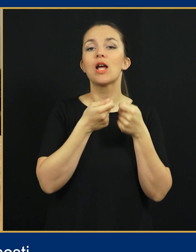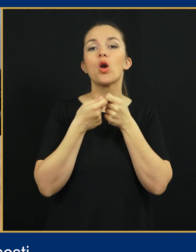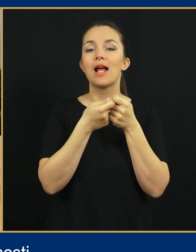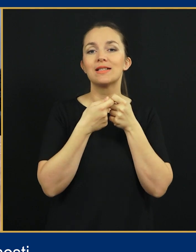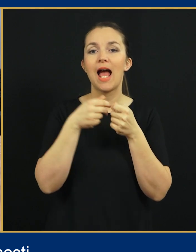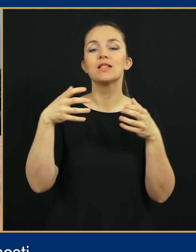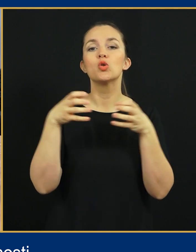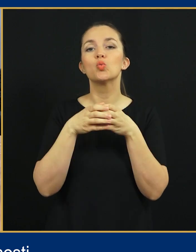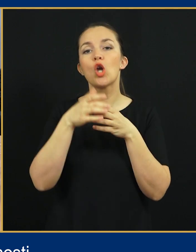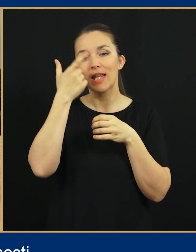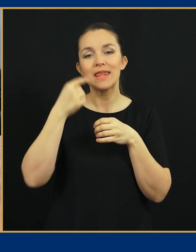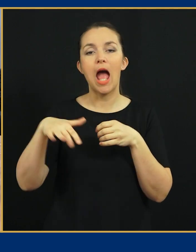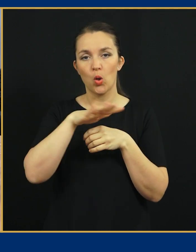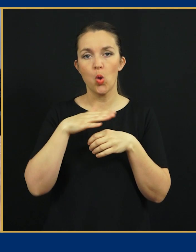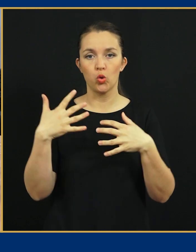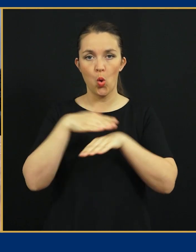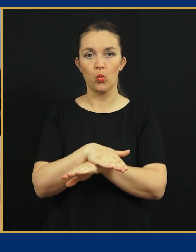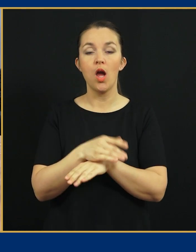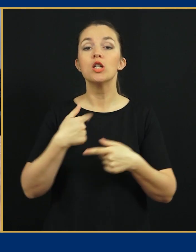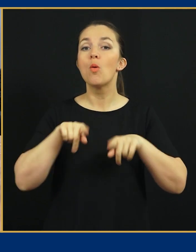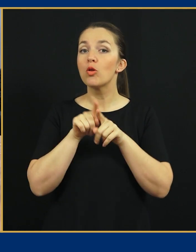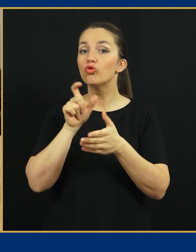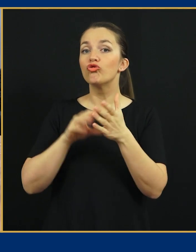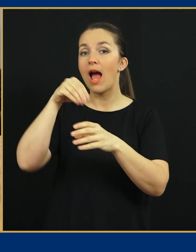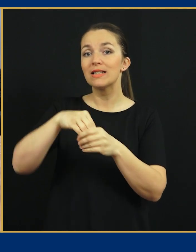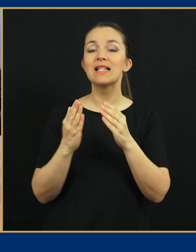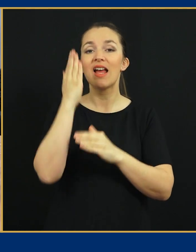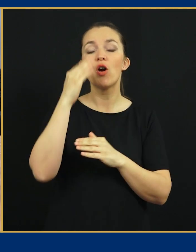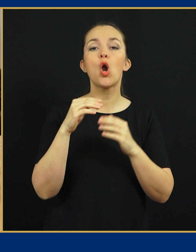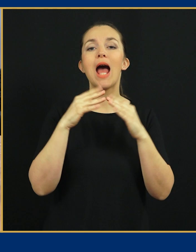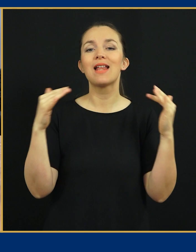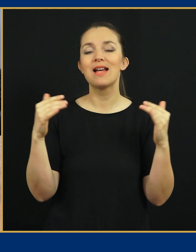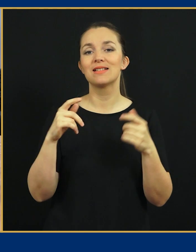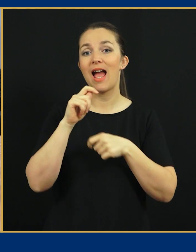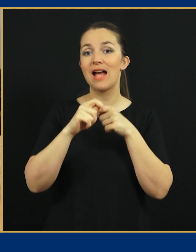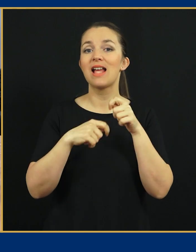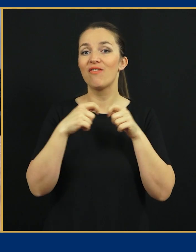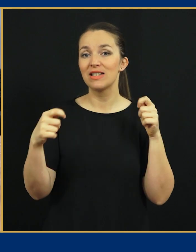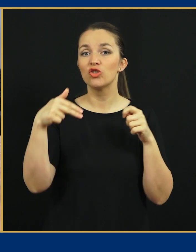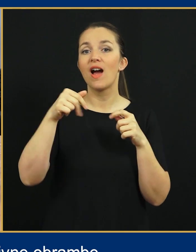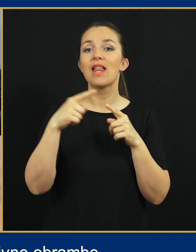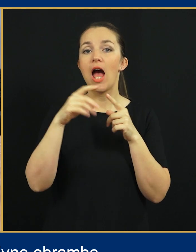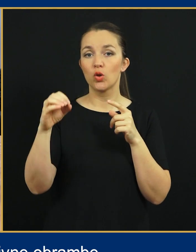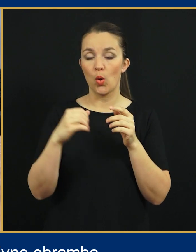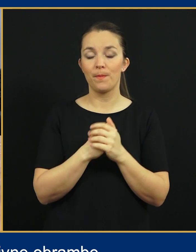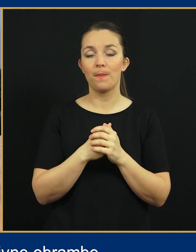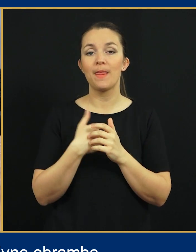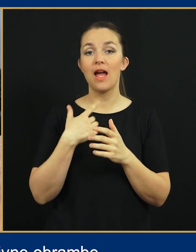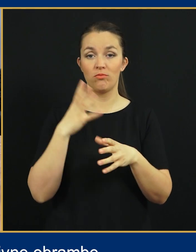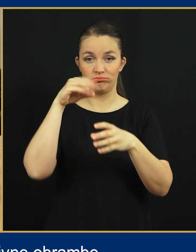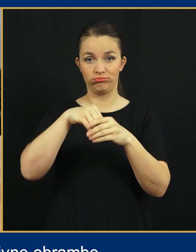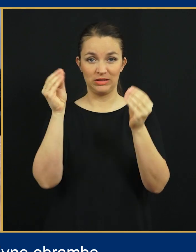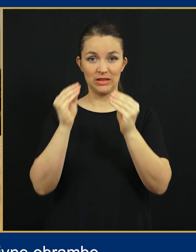Organizacije združenih narodov. Smo pa tudi članica Severnoatlantskega zavezništva NATO. Naša vključenost v